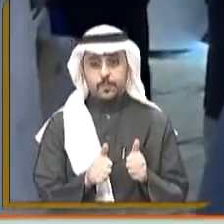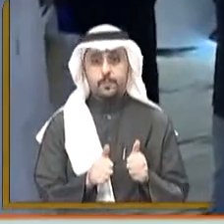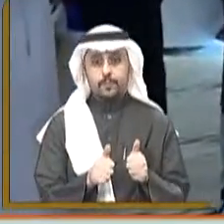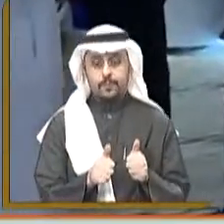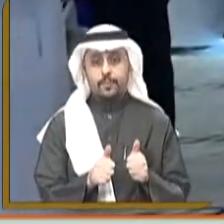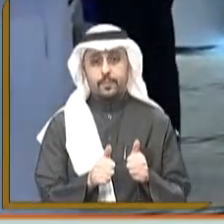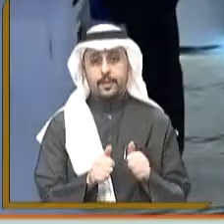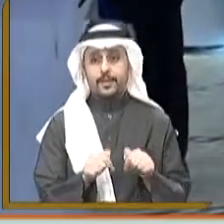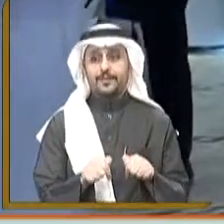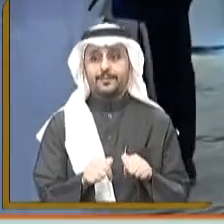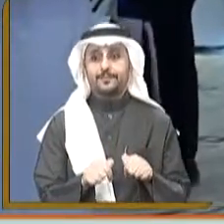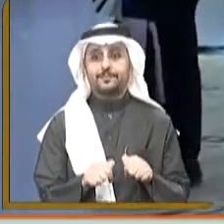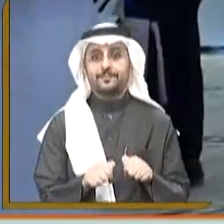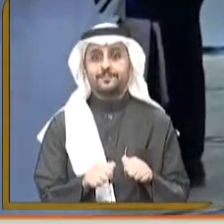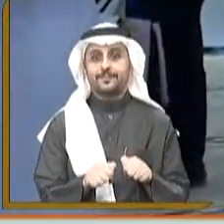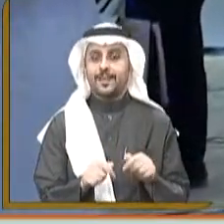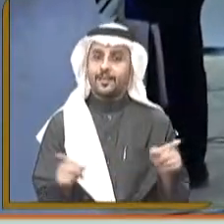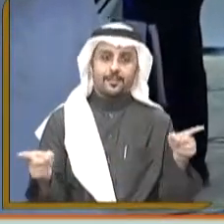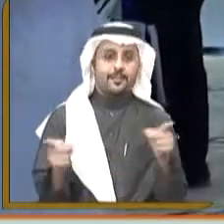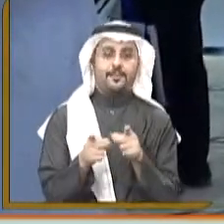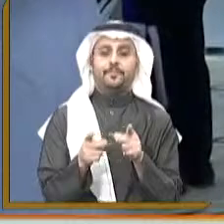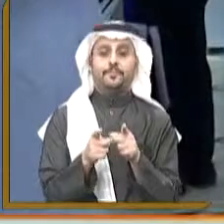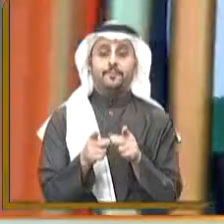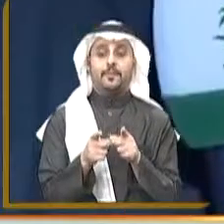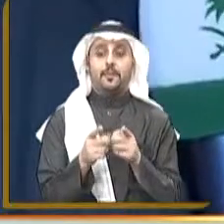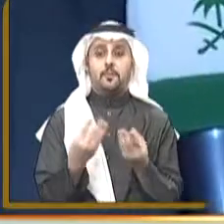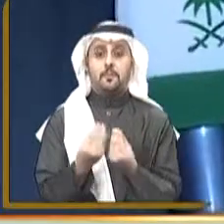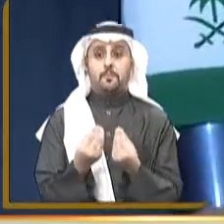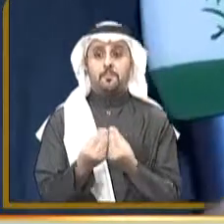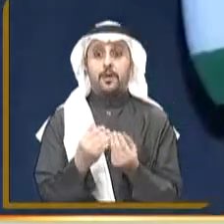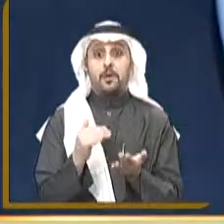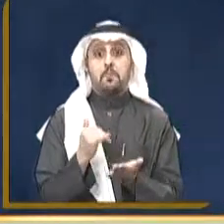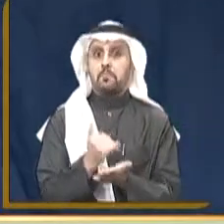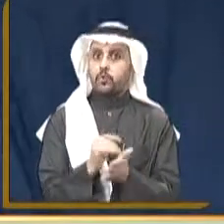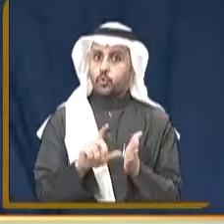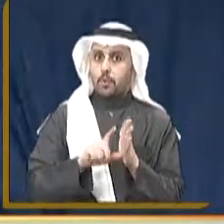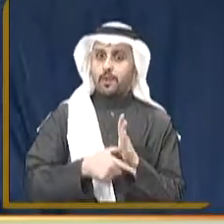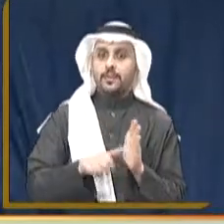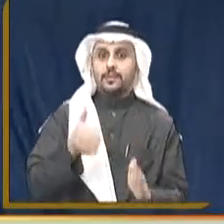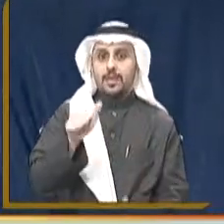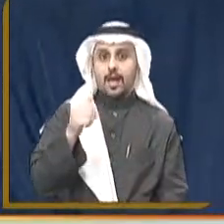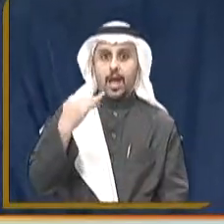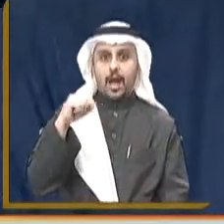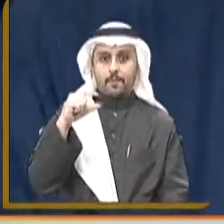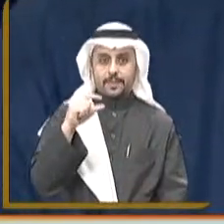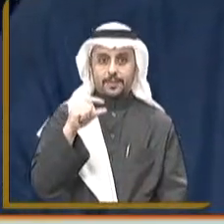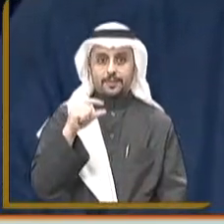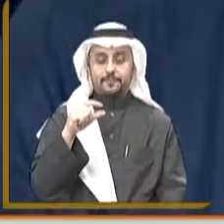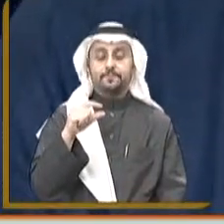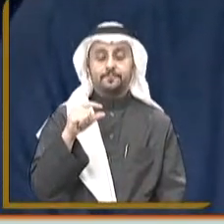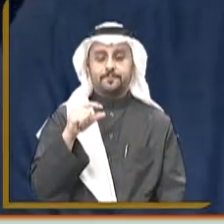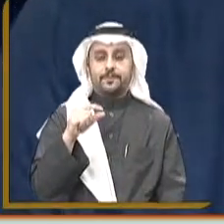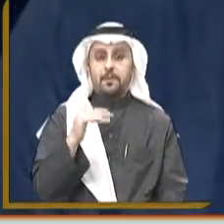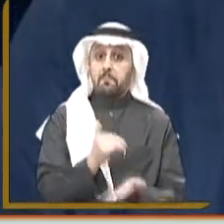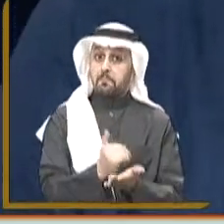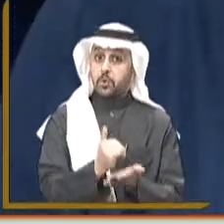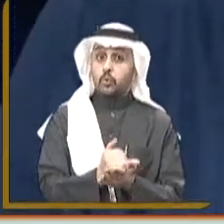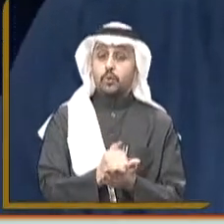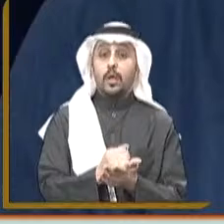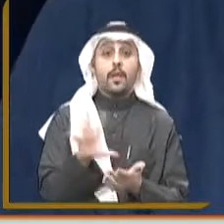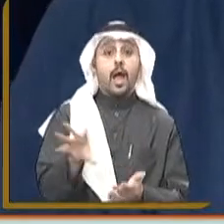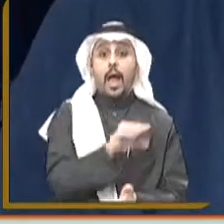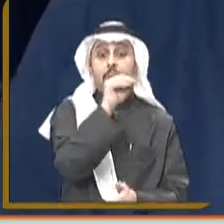هذا ما لدي دكتور لافي الرشيدي. كان معي المهندس أحمد الإبراهيم الرئيس التنفيذي لهيئة الربط الكهربائي